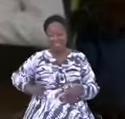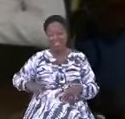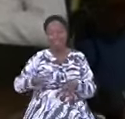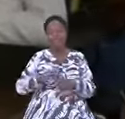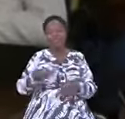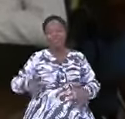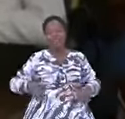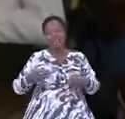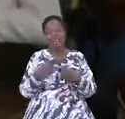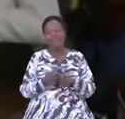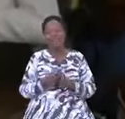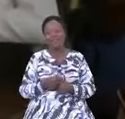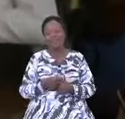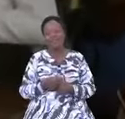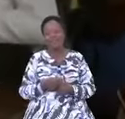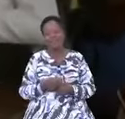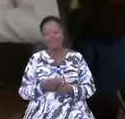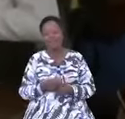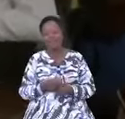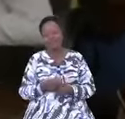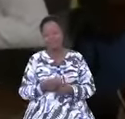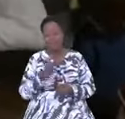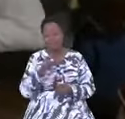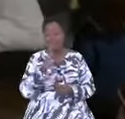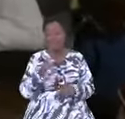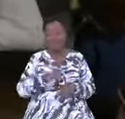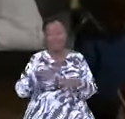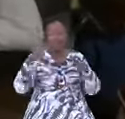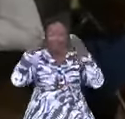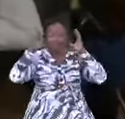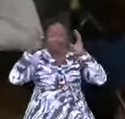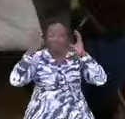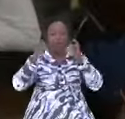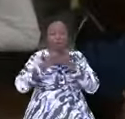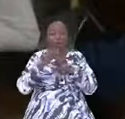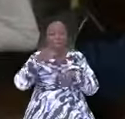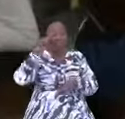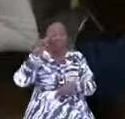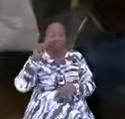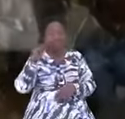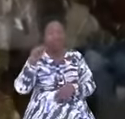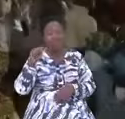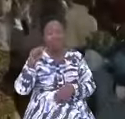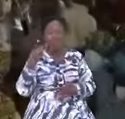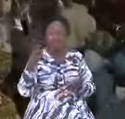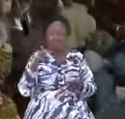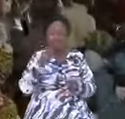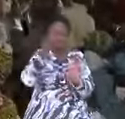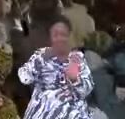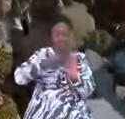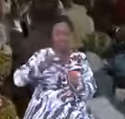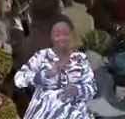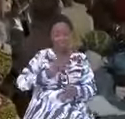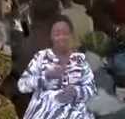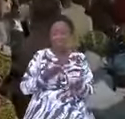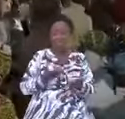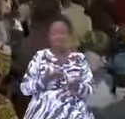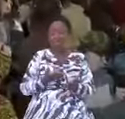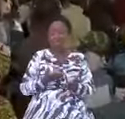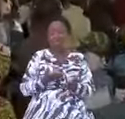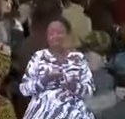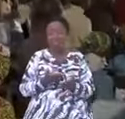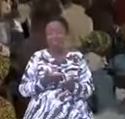vous avez vous suivez à la télévision vous nous suivez pas au mans youtube